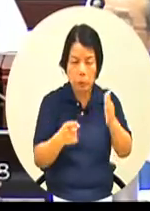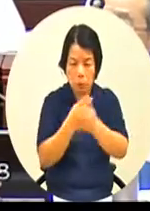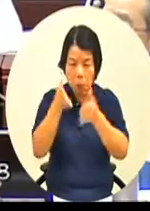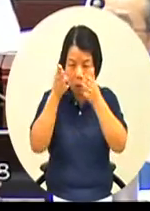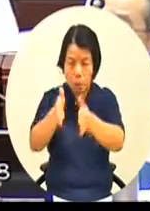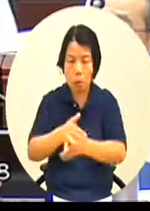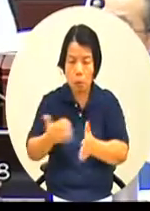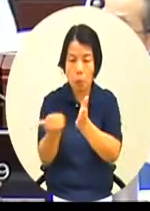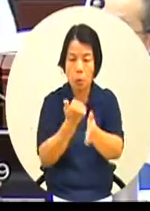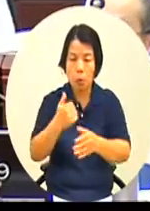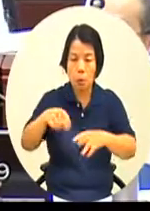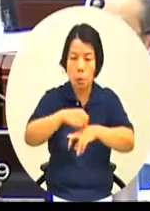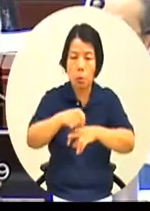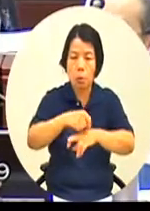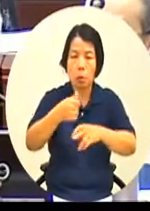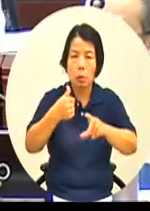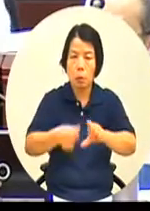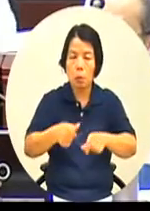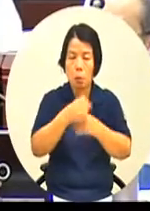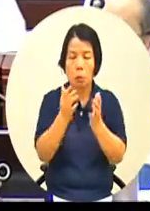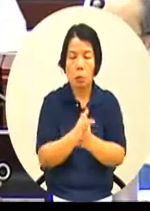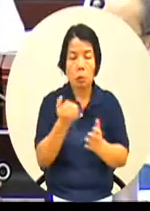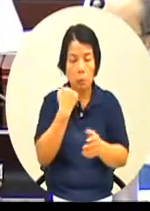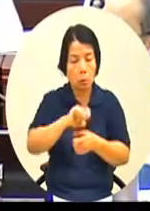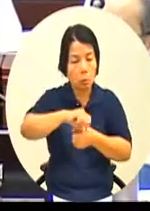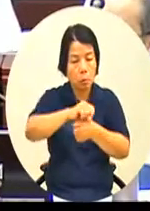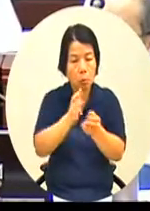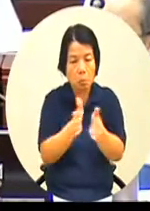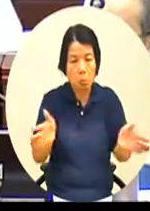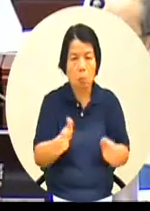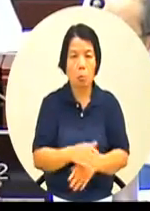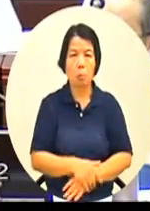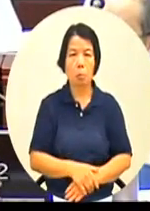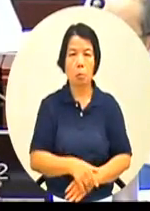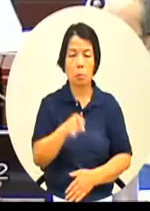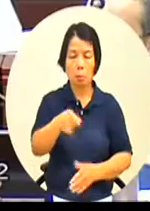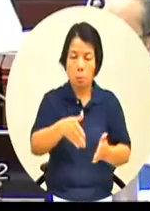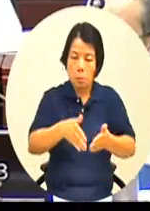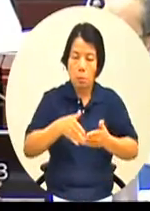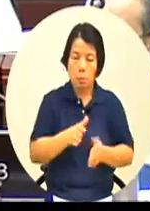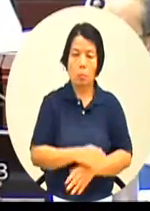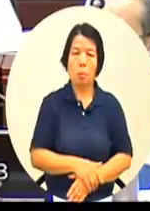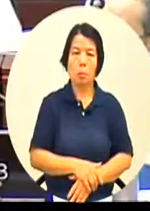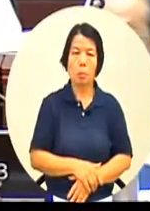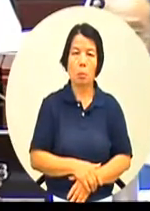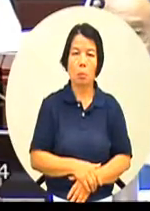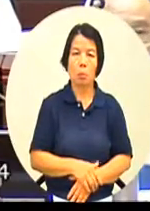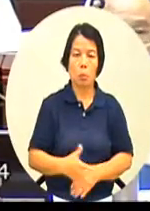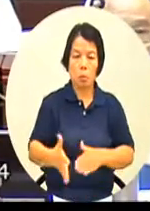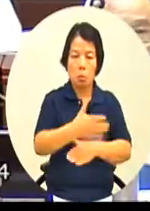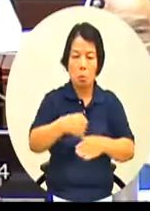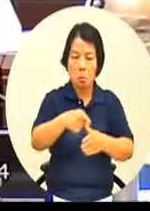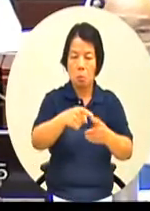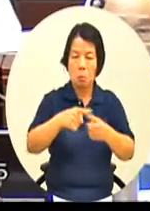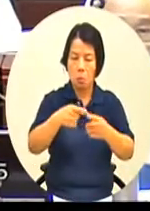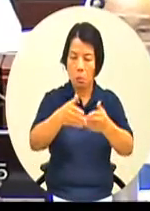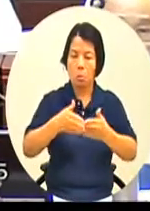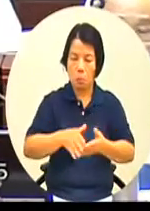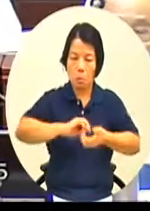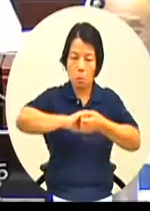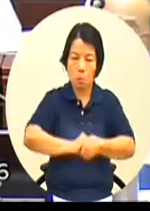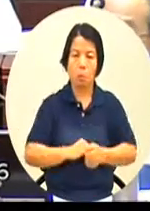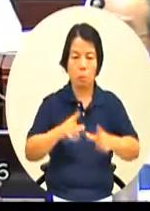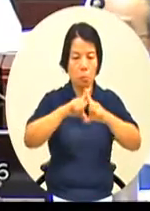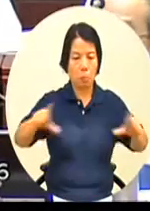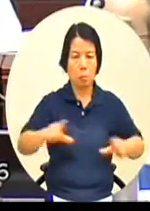也可以扩大边缘几区。但他后来说这个需要全地球人才能决定，那又就太大了哈，